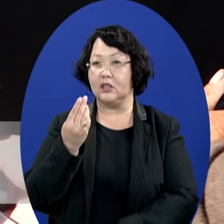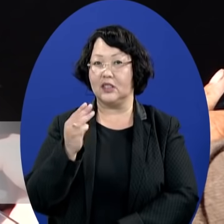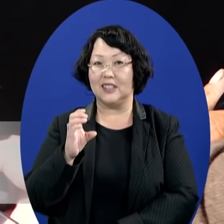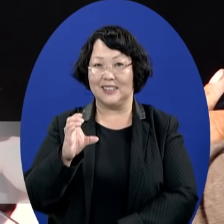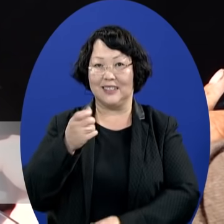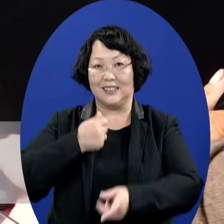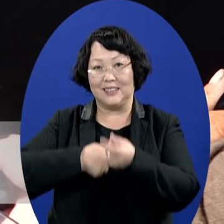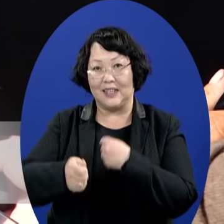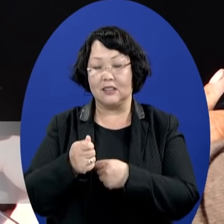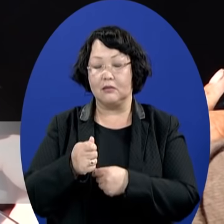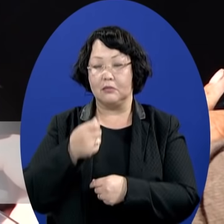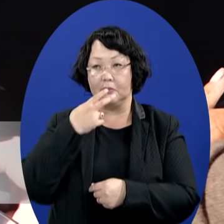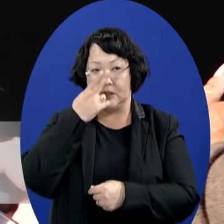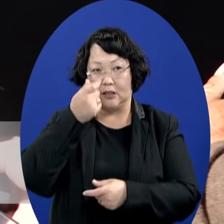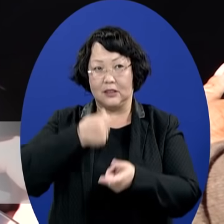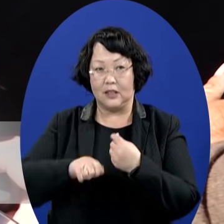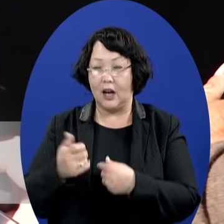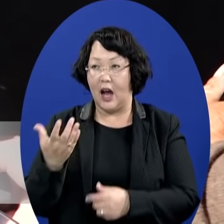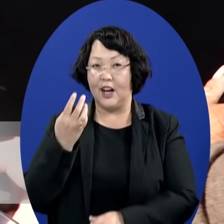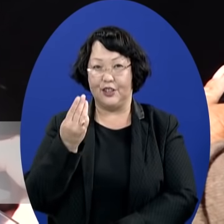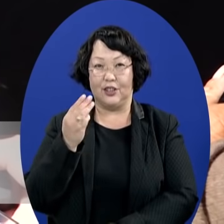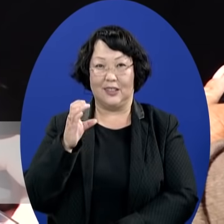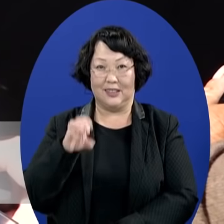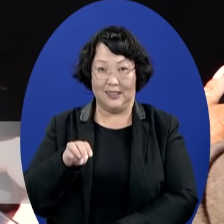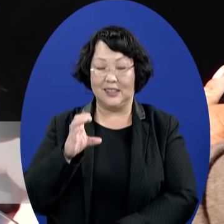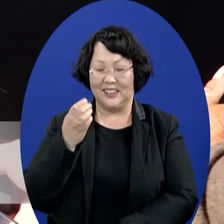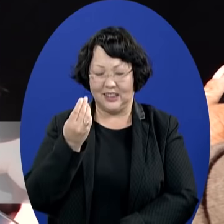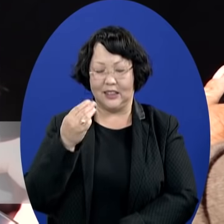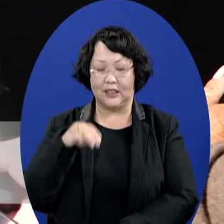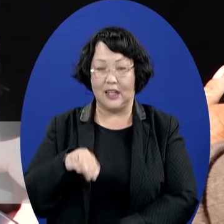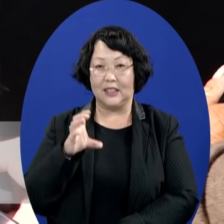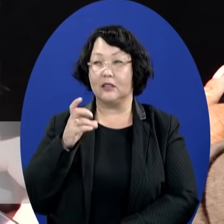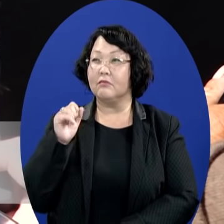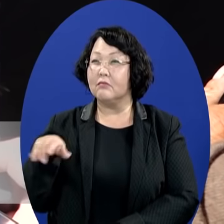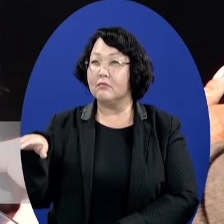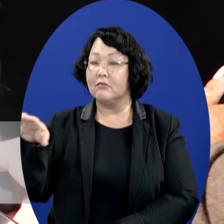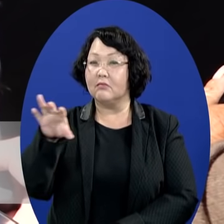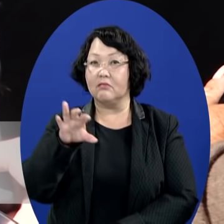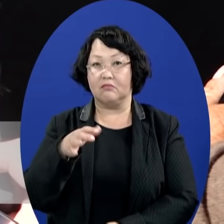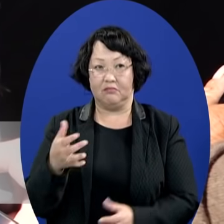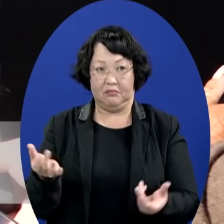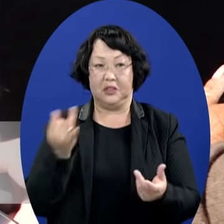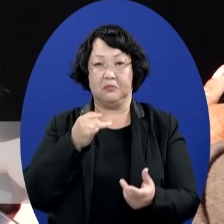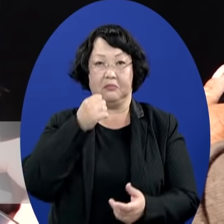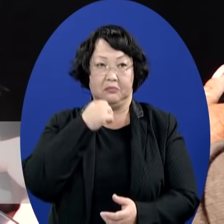их богтоос энэ цаатлаг колонкоос бол наашаа тэгээд явсан. Гэс бензинтэй газар ганцхан энд ингээд